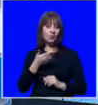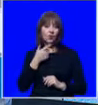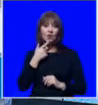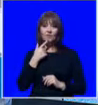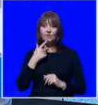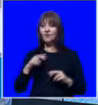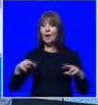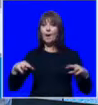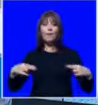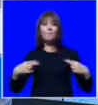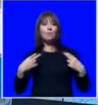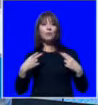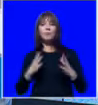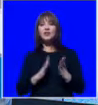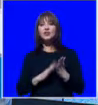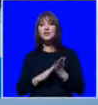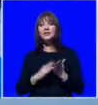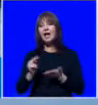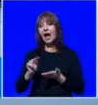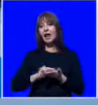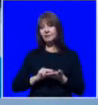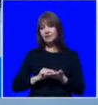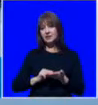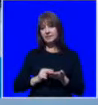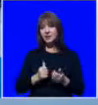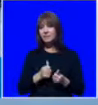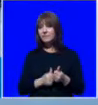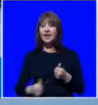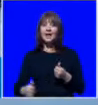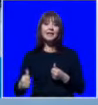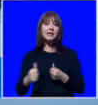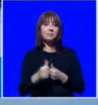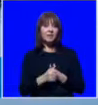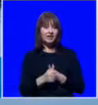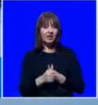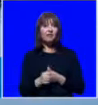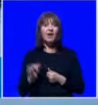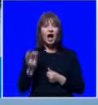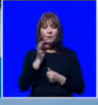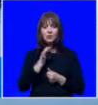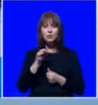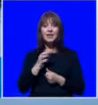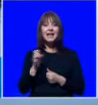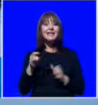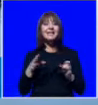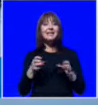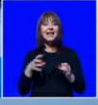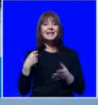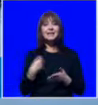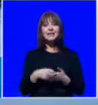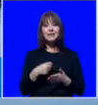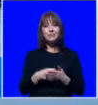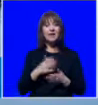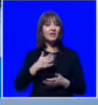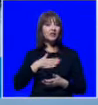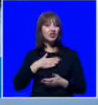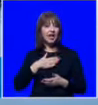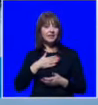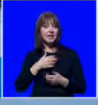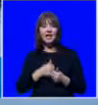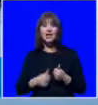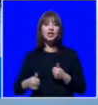публичната администрация. Нещо повече изпревари и в абсолютна стойност. Тоест средната заплата в частния сектор изпревари